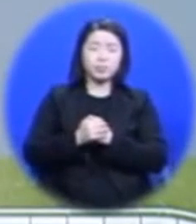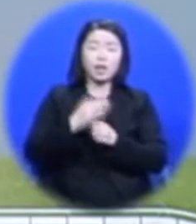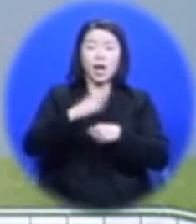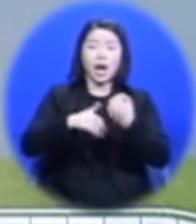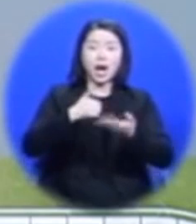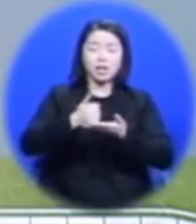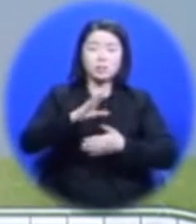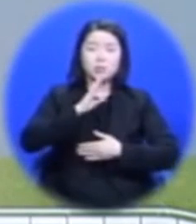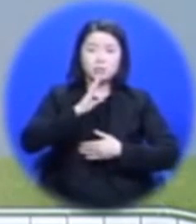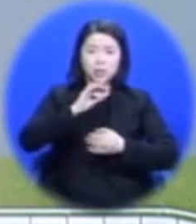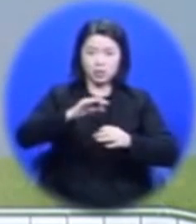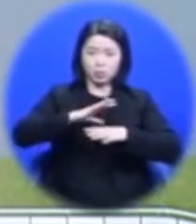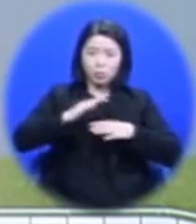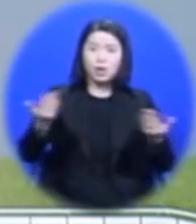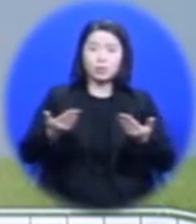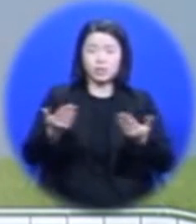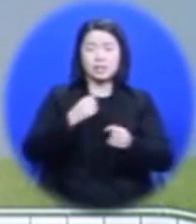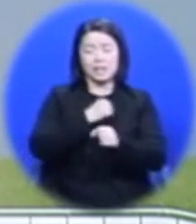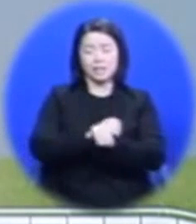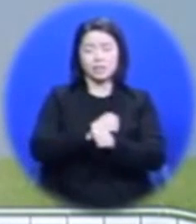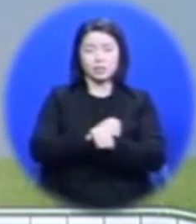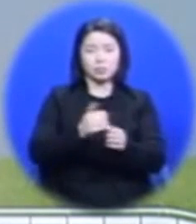하나님은 정말 놀라운 일을 하셨어요.